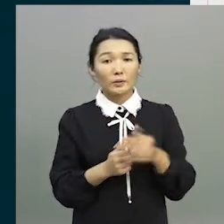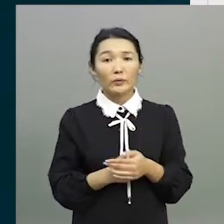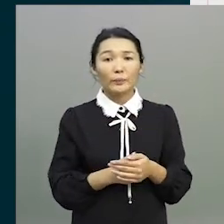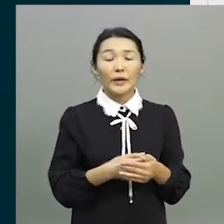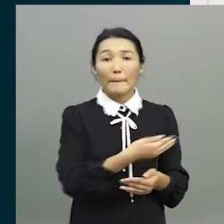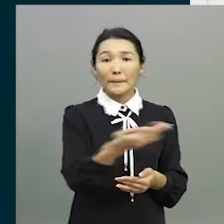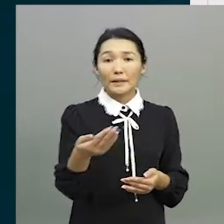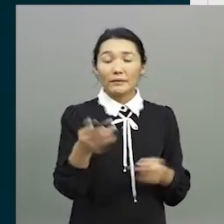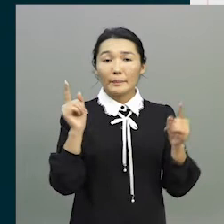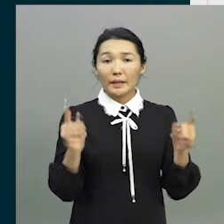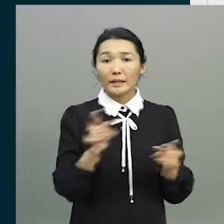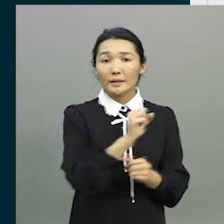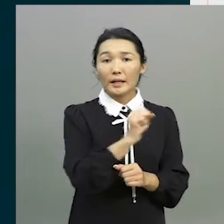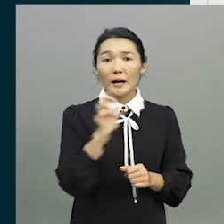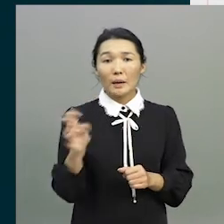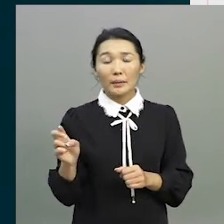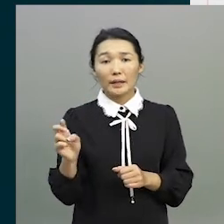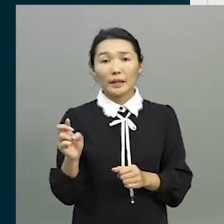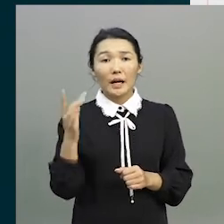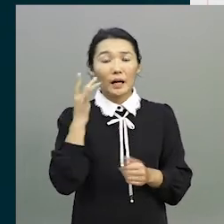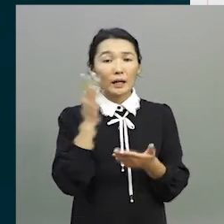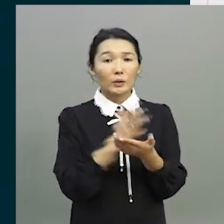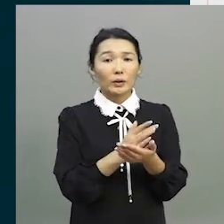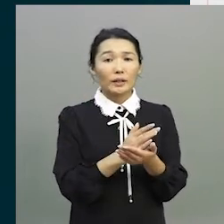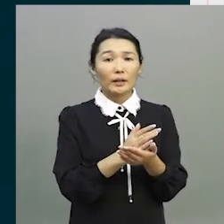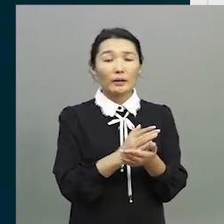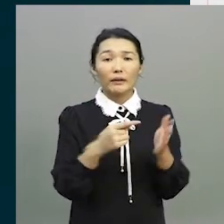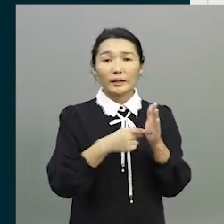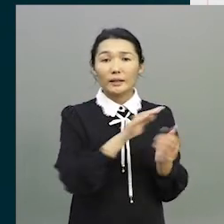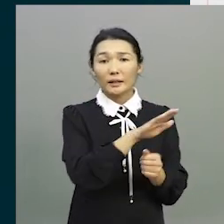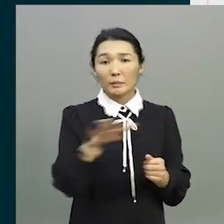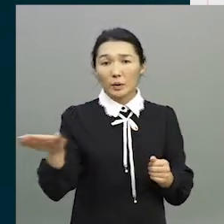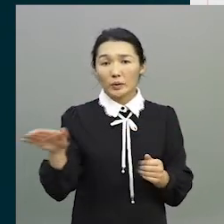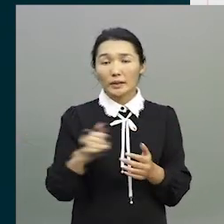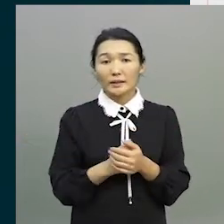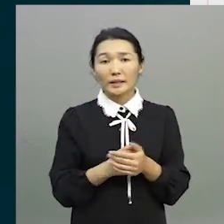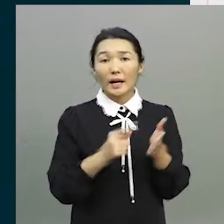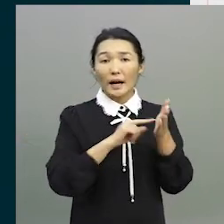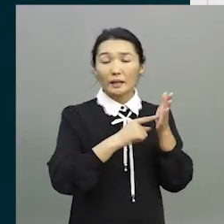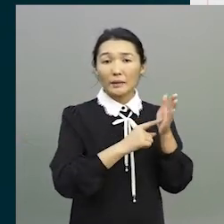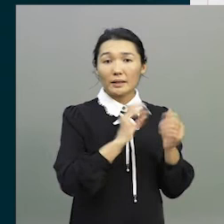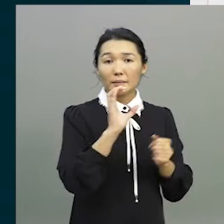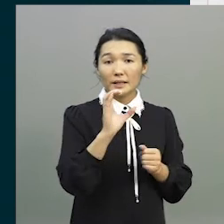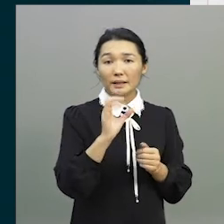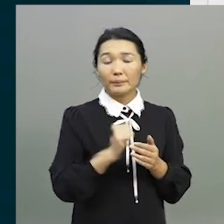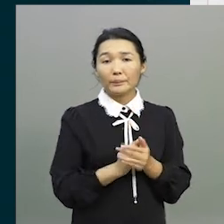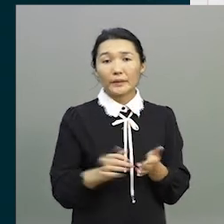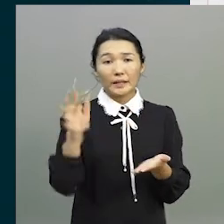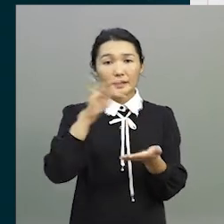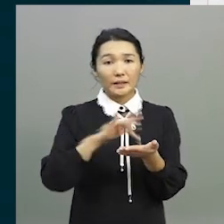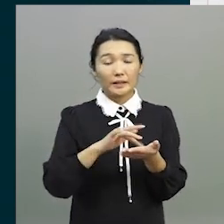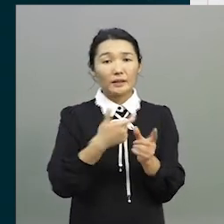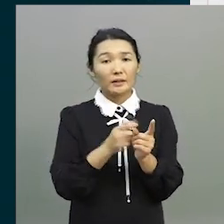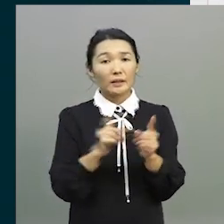вами отрезок а.б. размещенный в координатной плоскости отметим на ней точку c середины данного